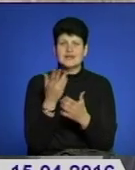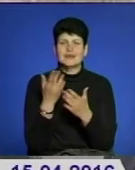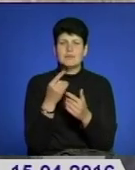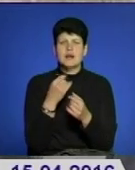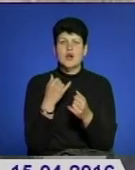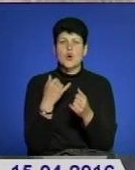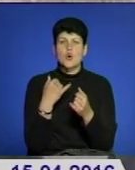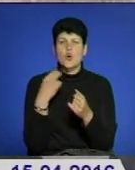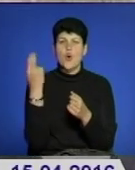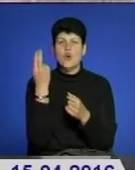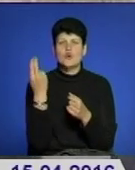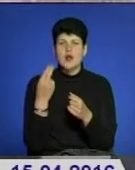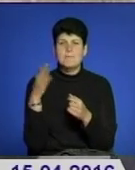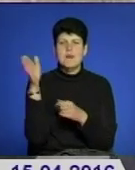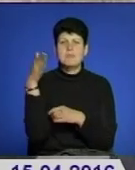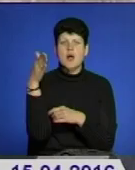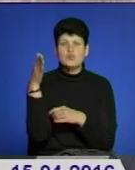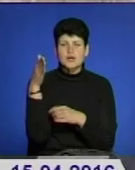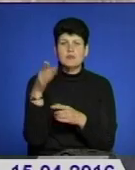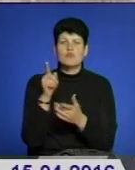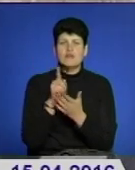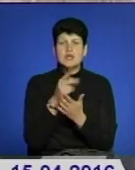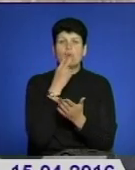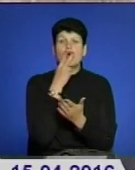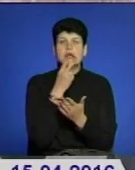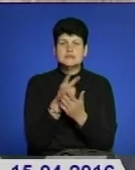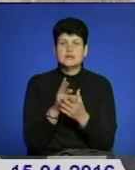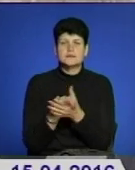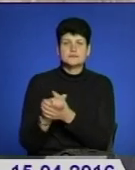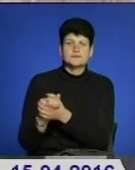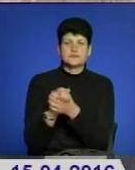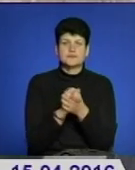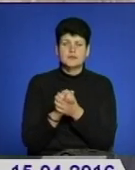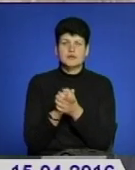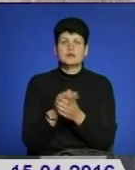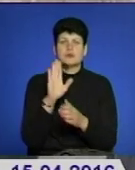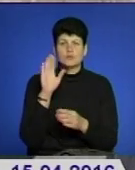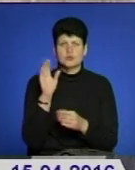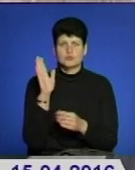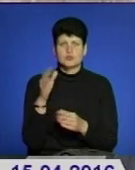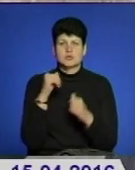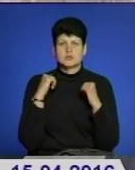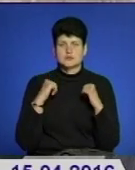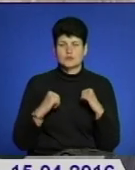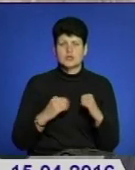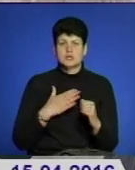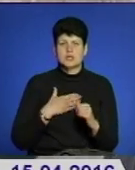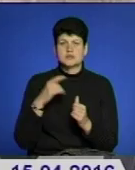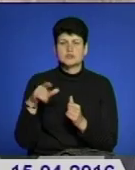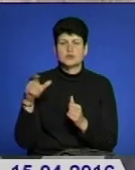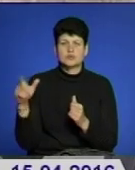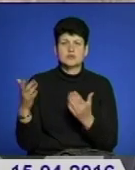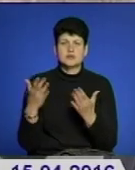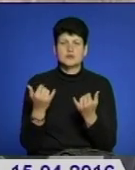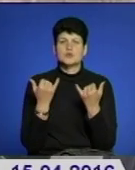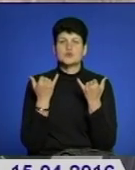кольорами прапорів, і показати, що ми єдині. І тоді ми будемо мати спокій. І наші люди, які